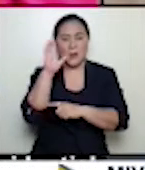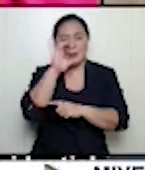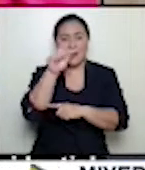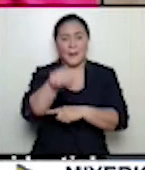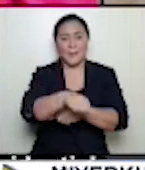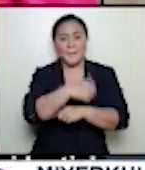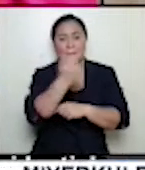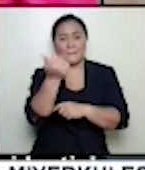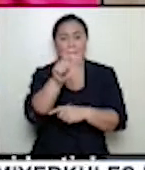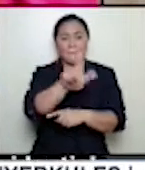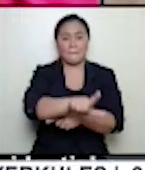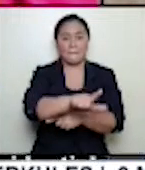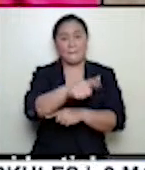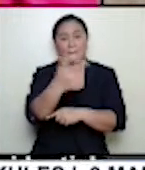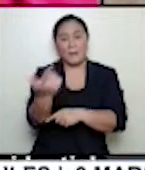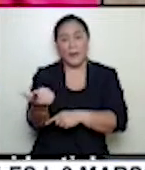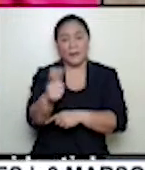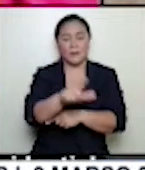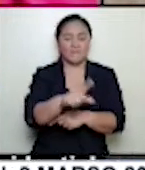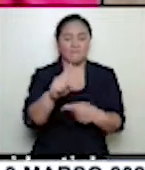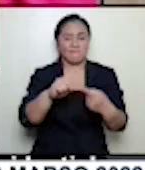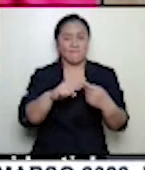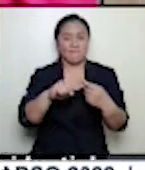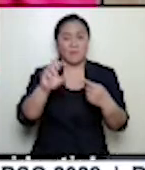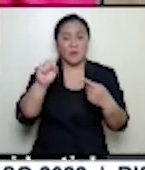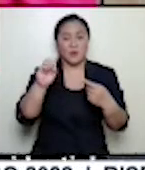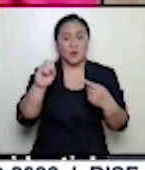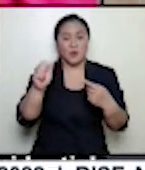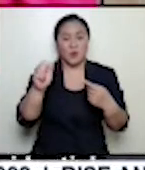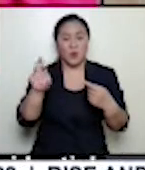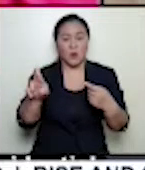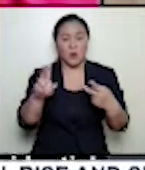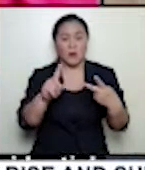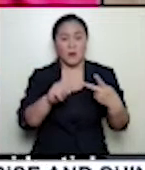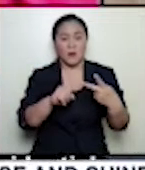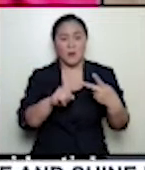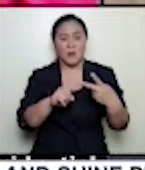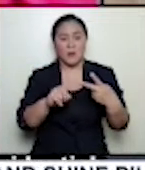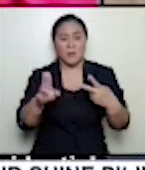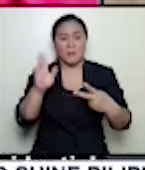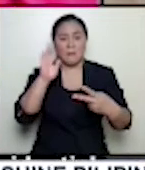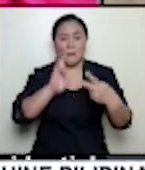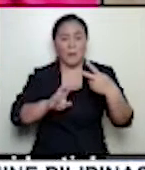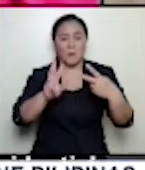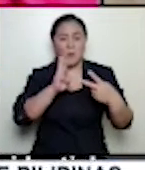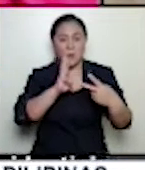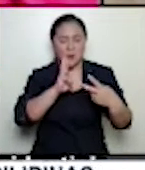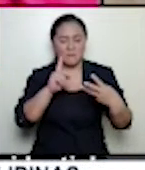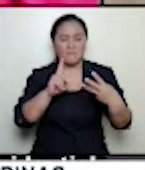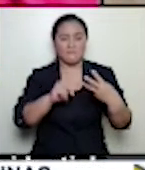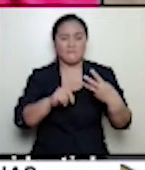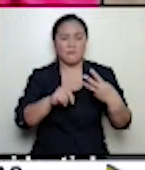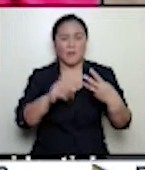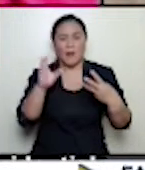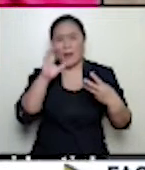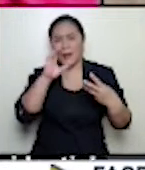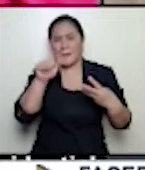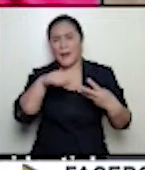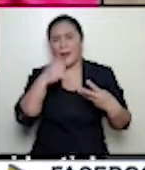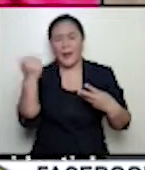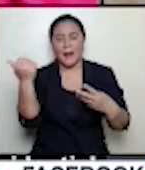from solar, from gas, from under the sea, ay makakatulong po sa atin mga